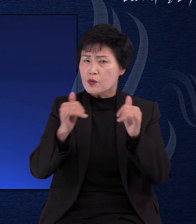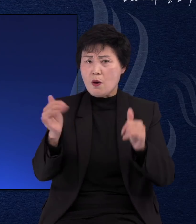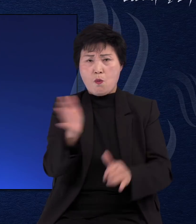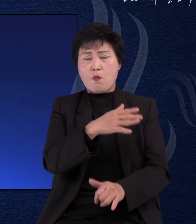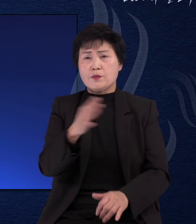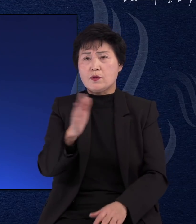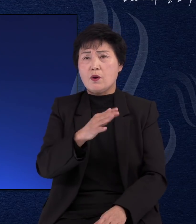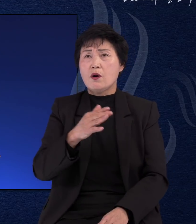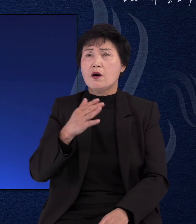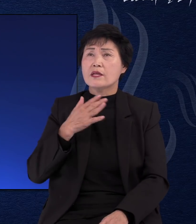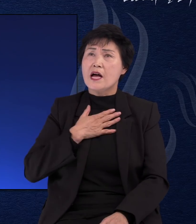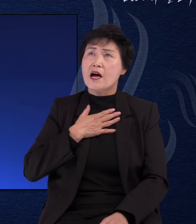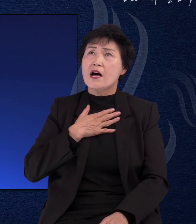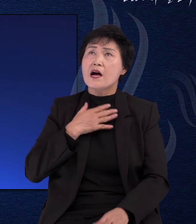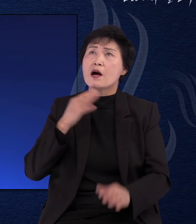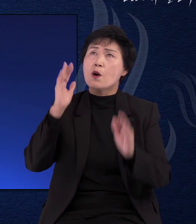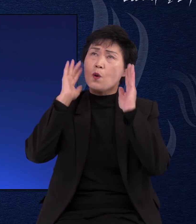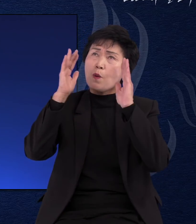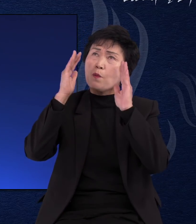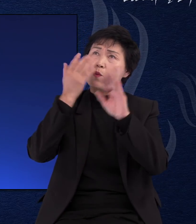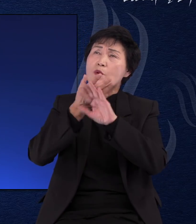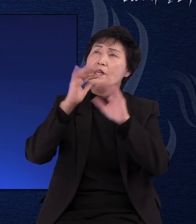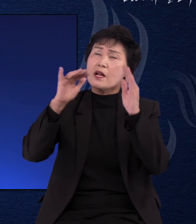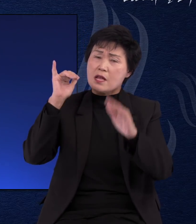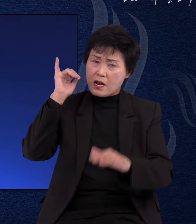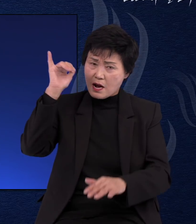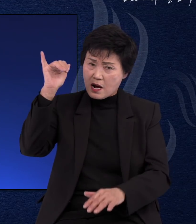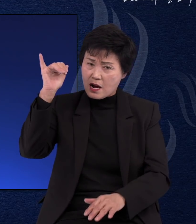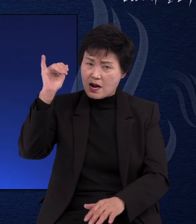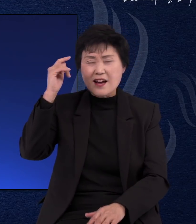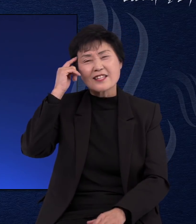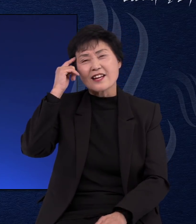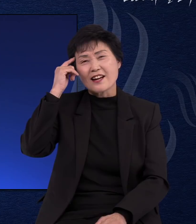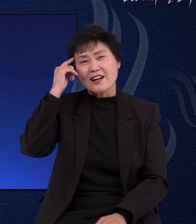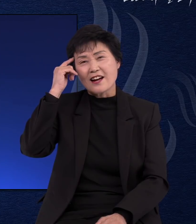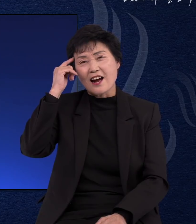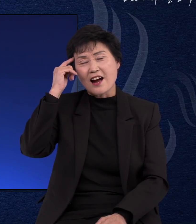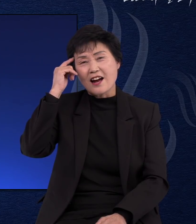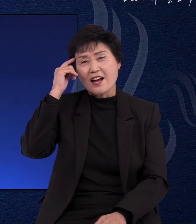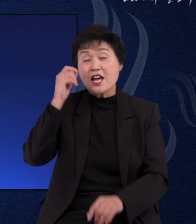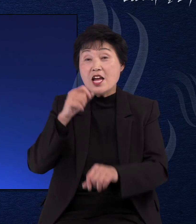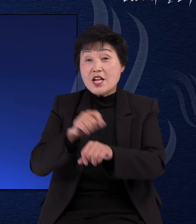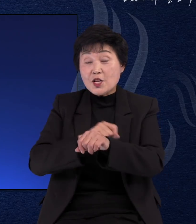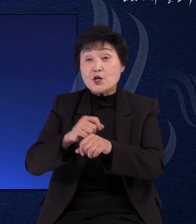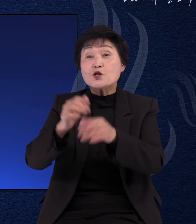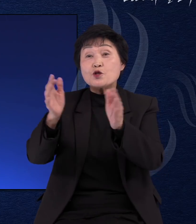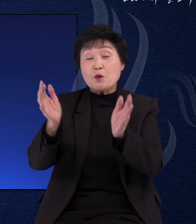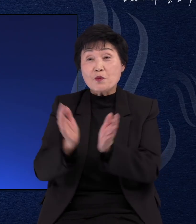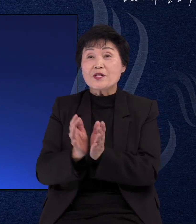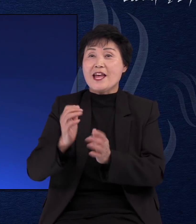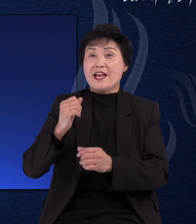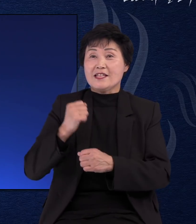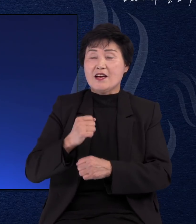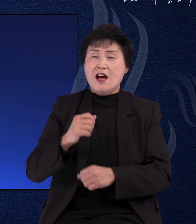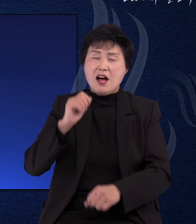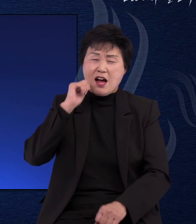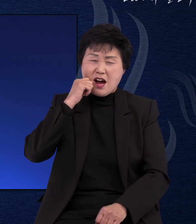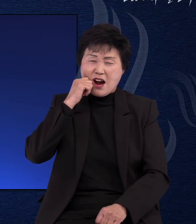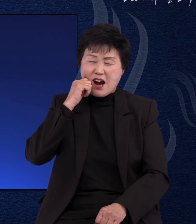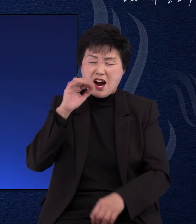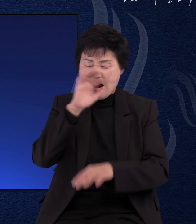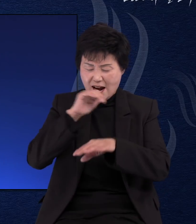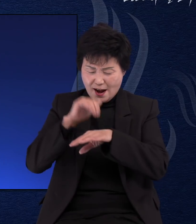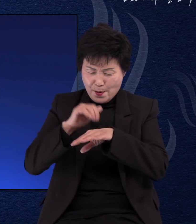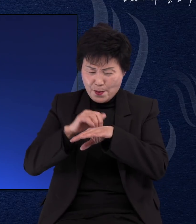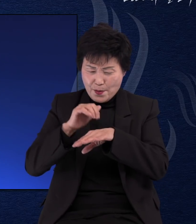내가 유학이라도 가야 되겠다는 마음이 군대에 있을 때 문득 들어서 특공대라고 한 특수부대에서 정말 어려운 훈련을 받았지만 항상 가슴